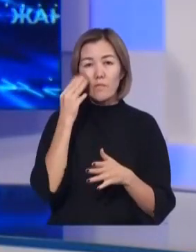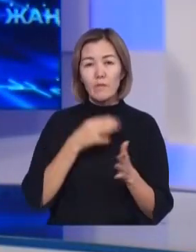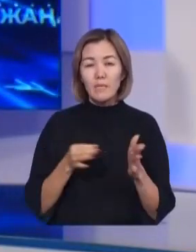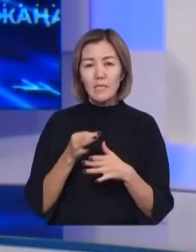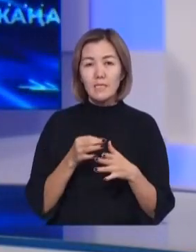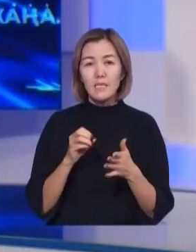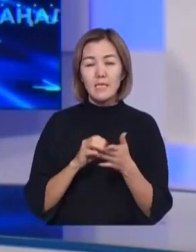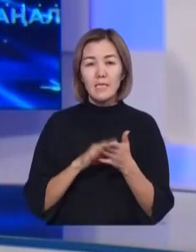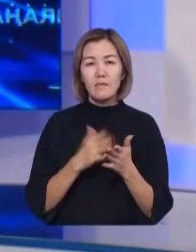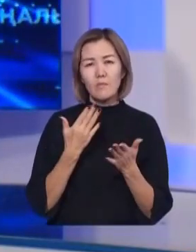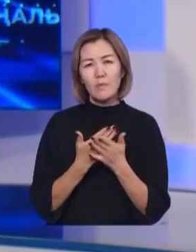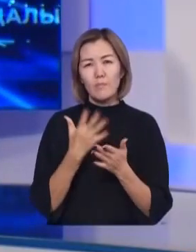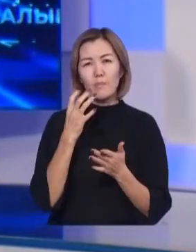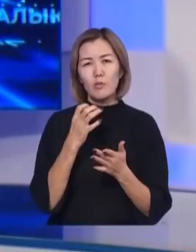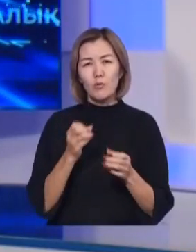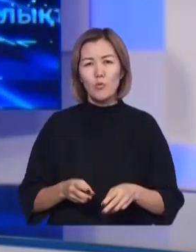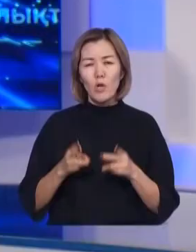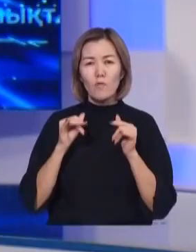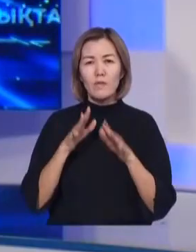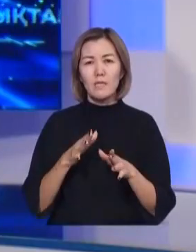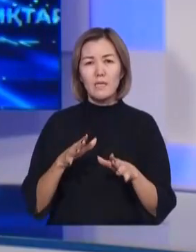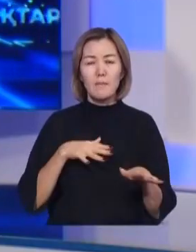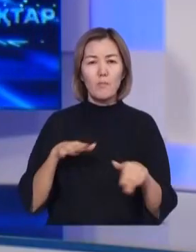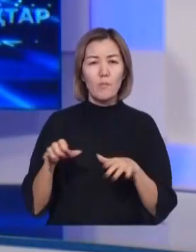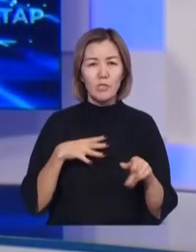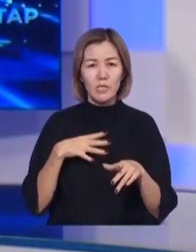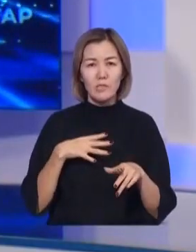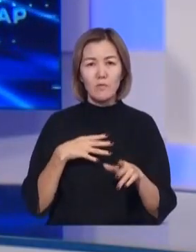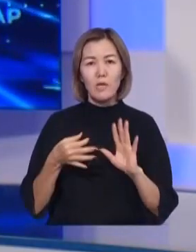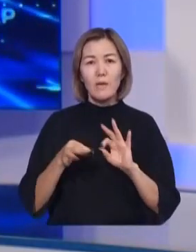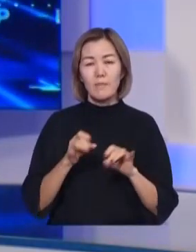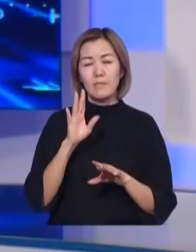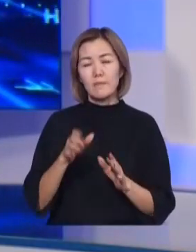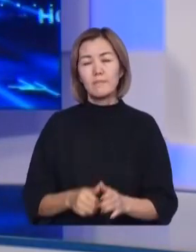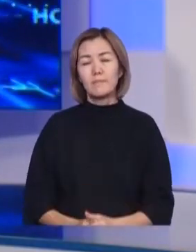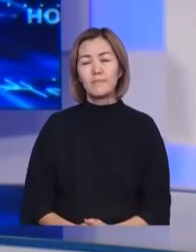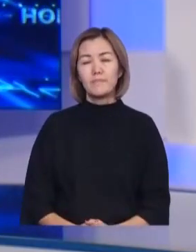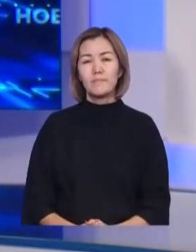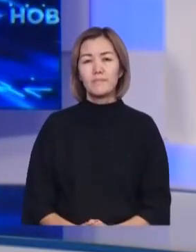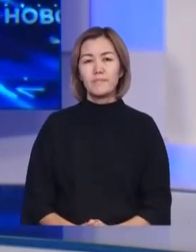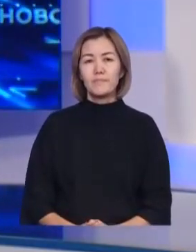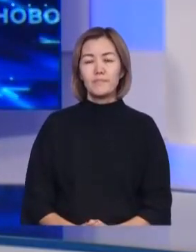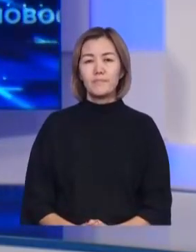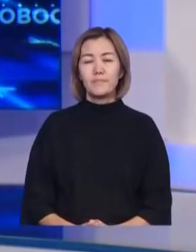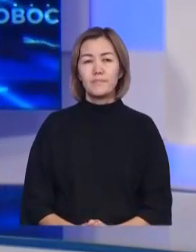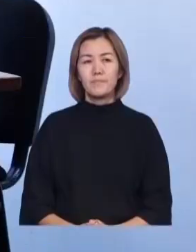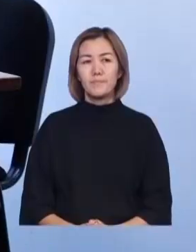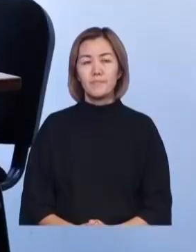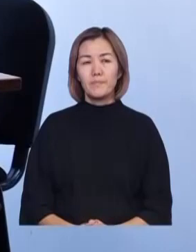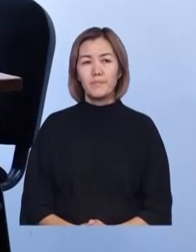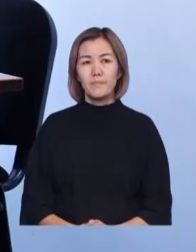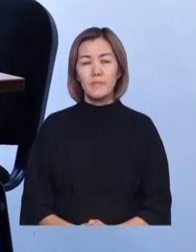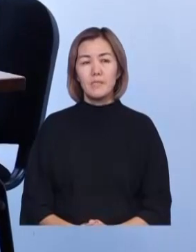Алматинской области зарегистрировано порядка 500 уголовных дел по мошенничеству все подробности в сюжете